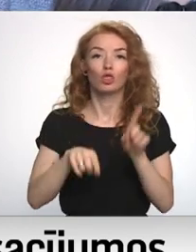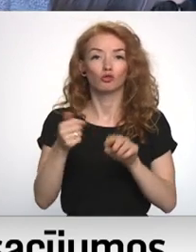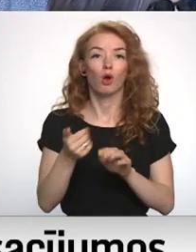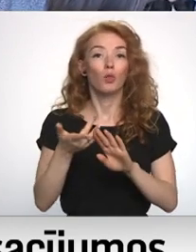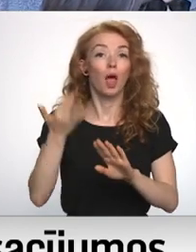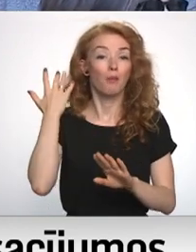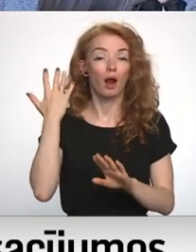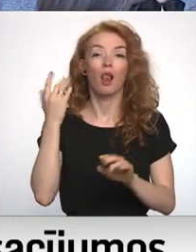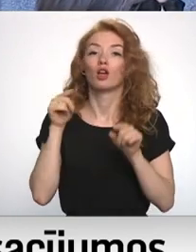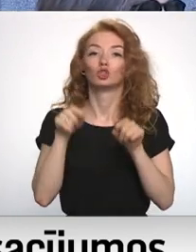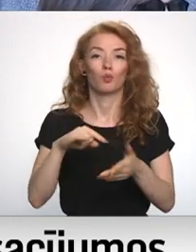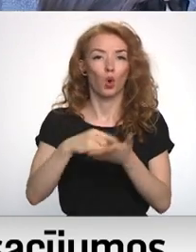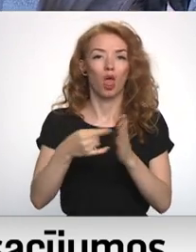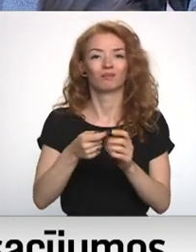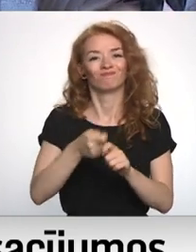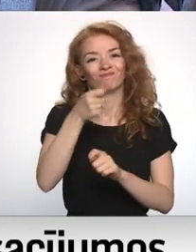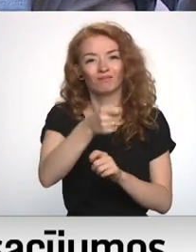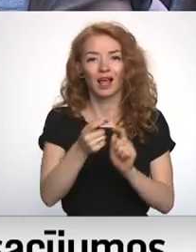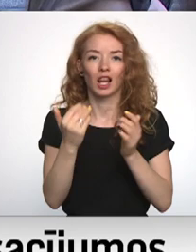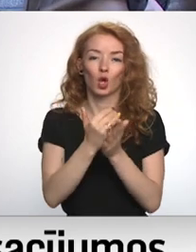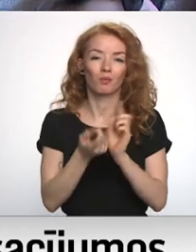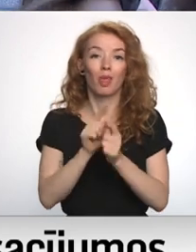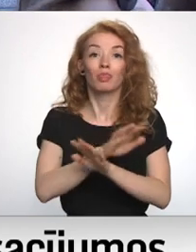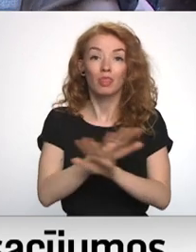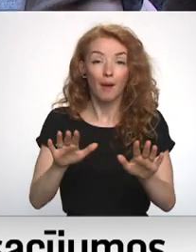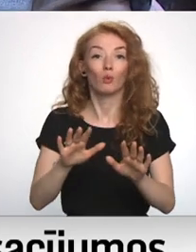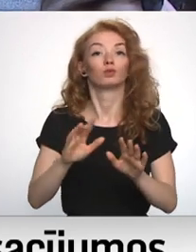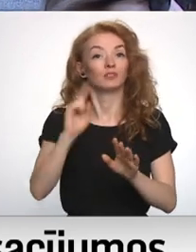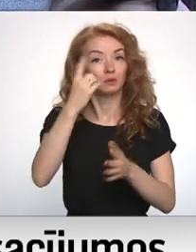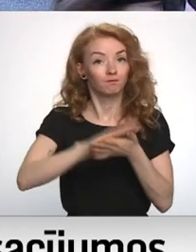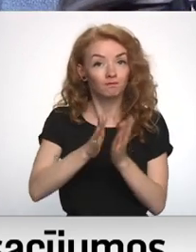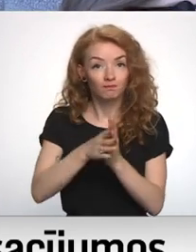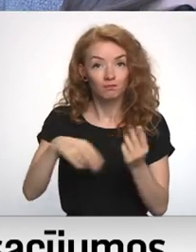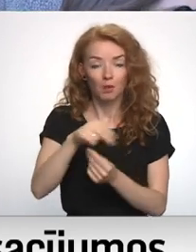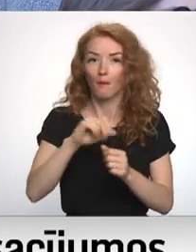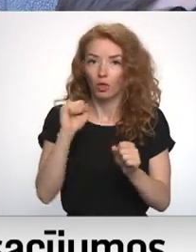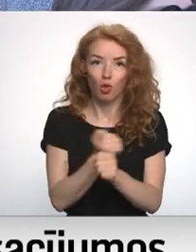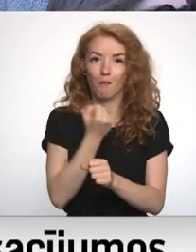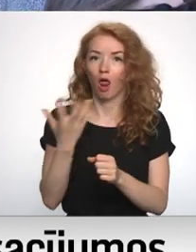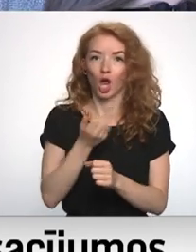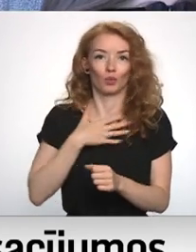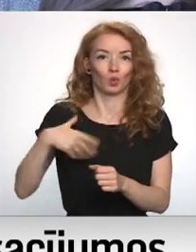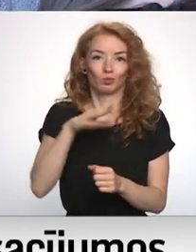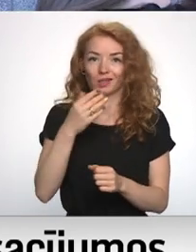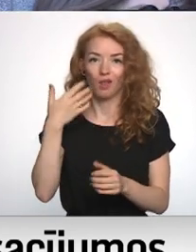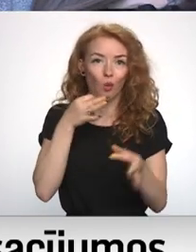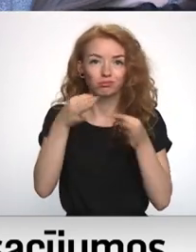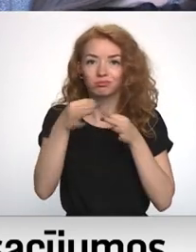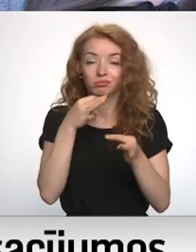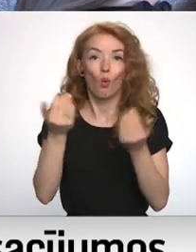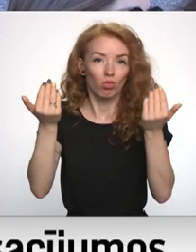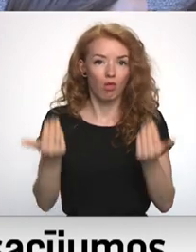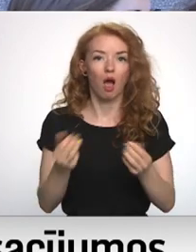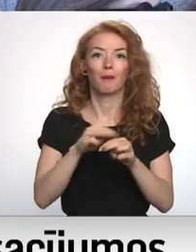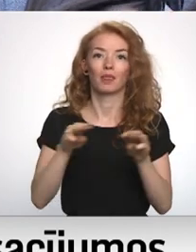ka šis netiks virzīts tālāk, kamēr nebūs vienošanās, un pēc tā nav bijušas pilnīgi nekādas diskusijas, un tagad tas ir ministra